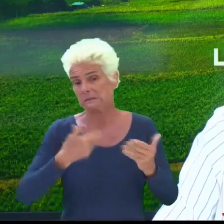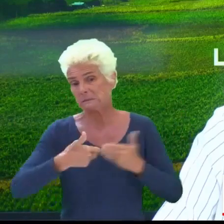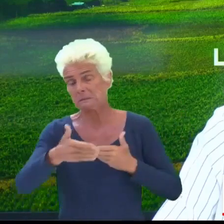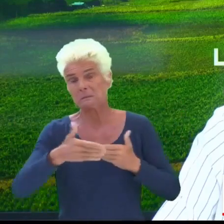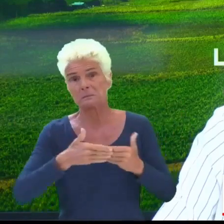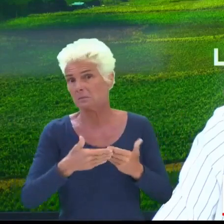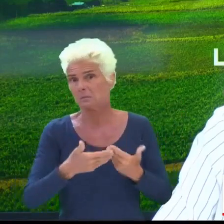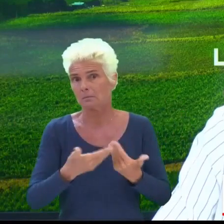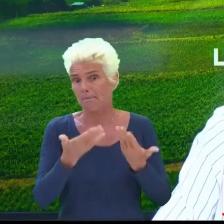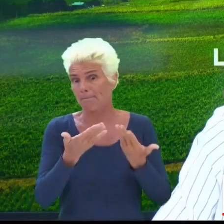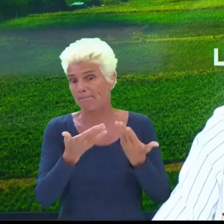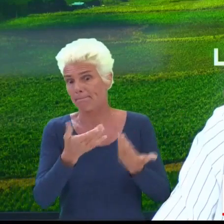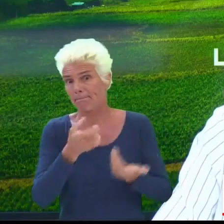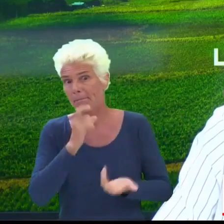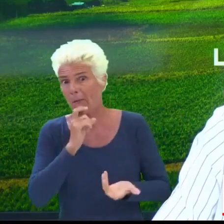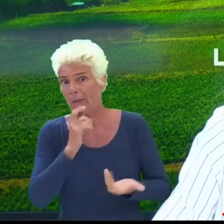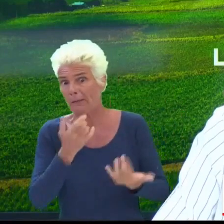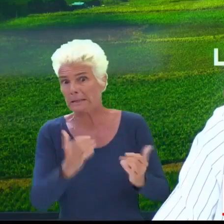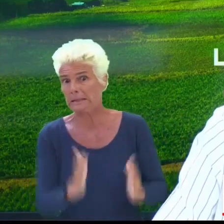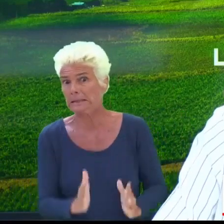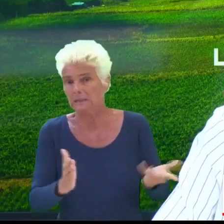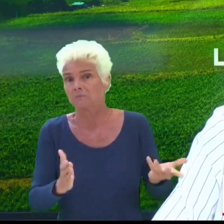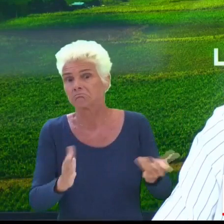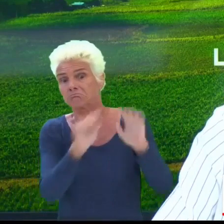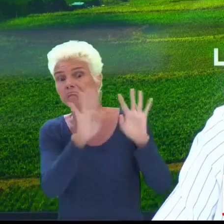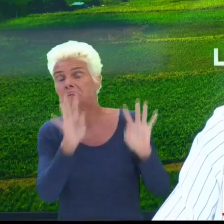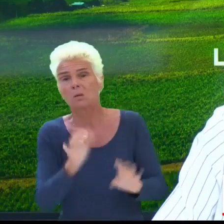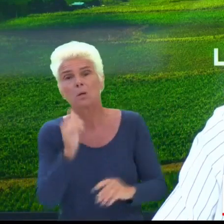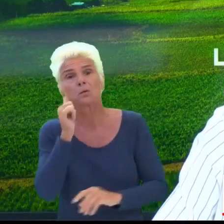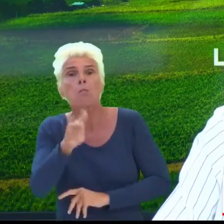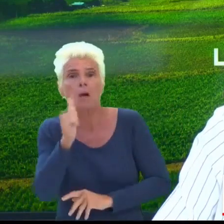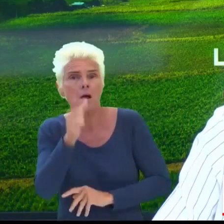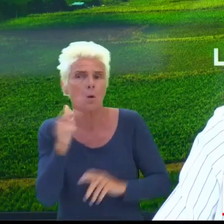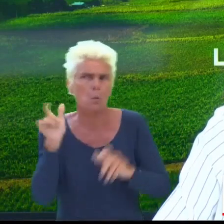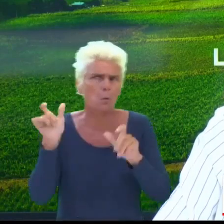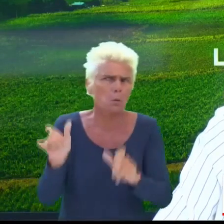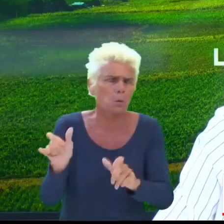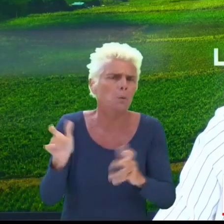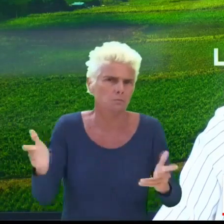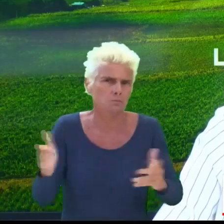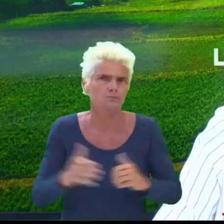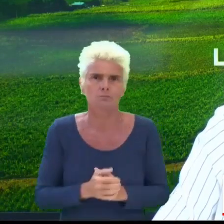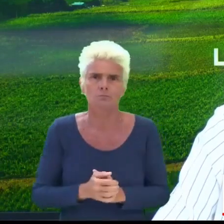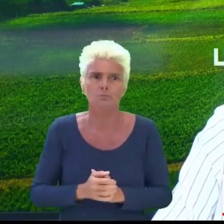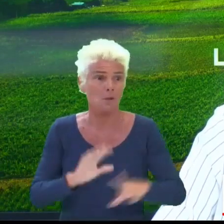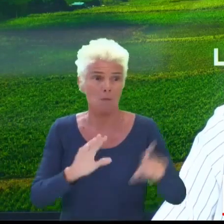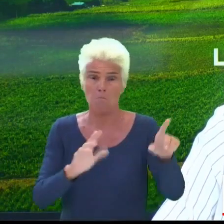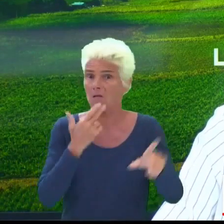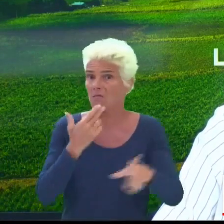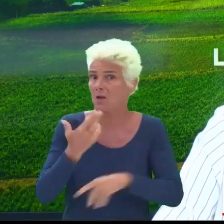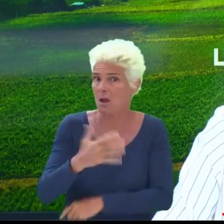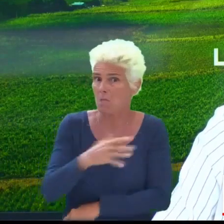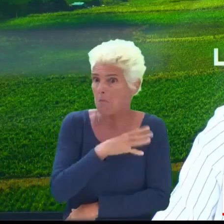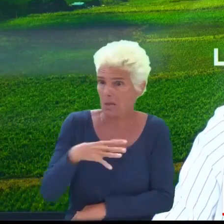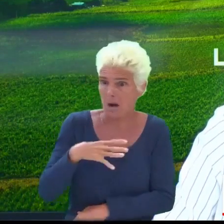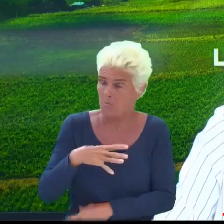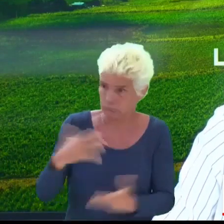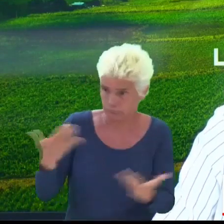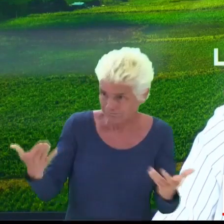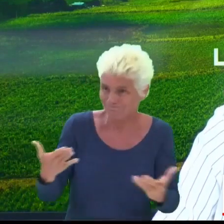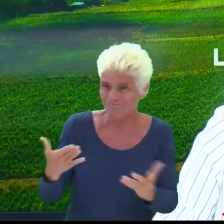encore évoluer à la marge d'ici demain très bien je vous remercie madame madame